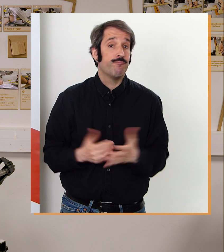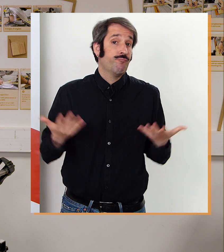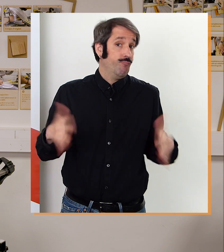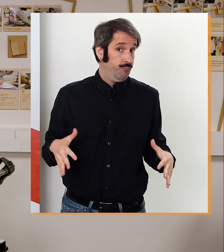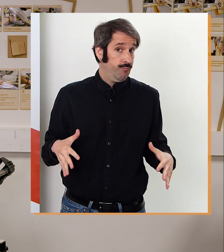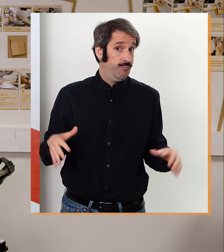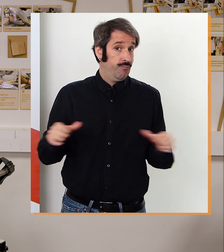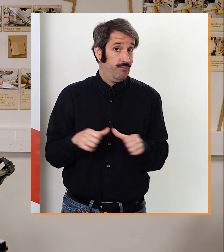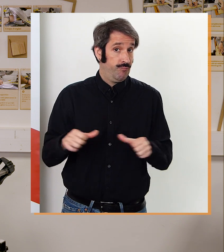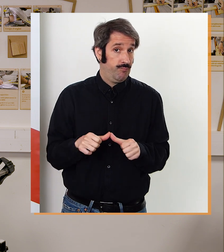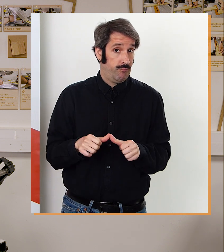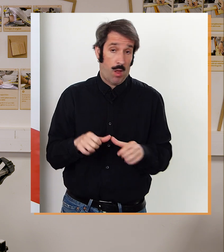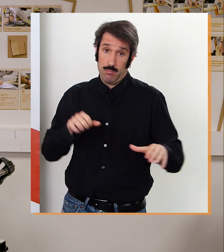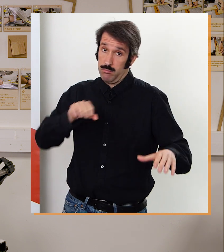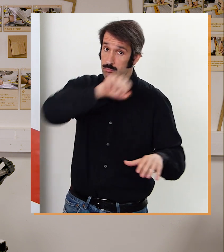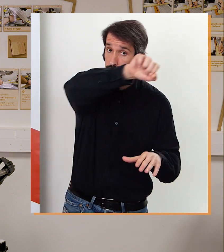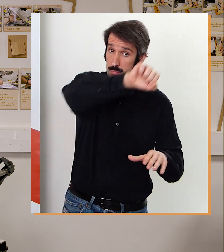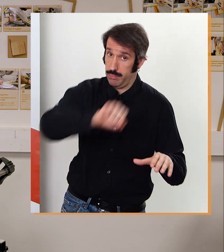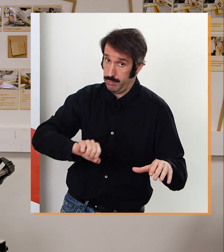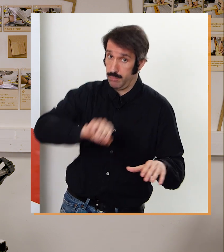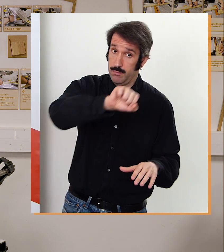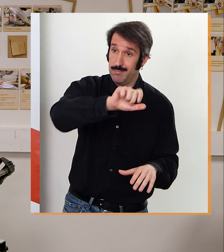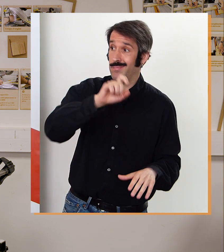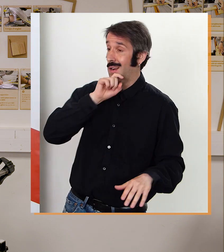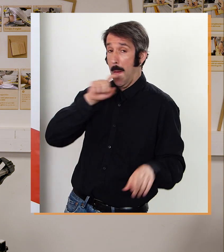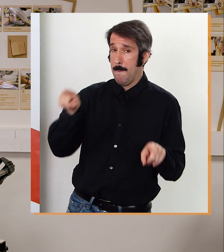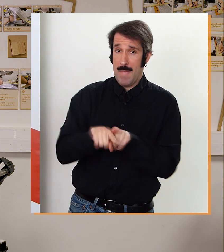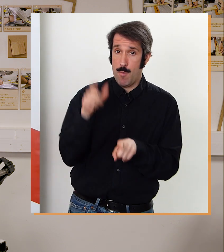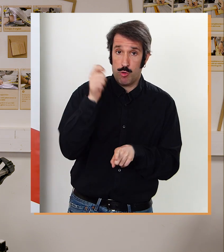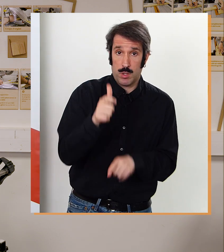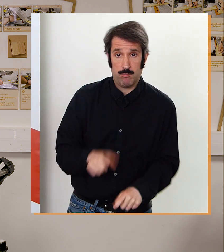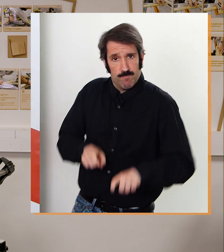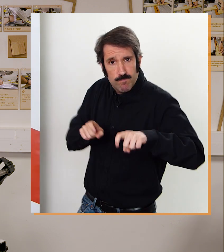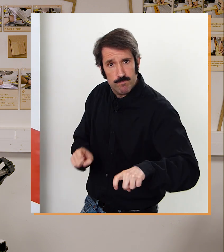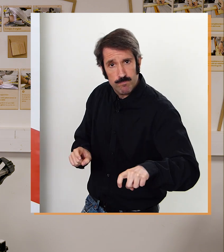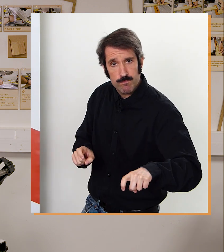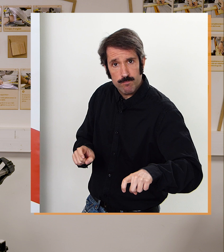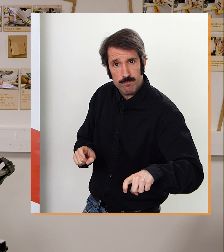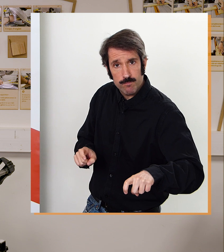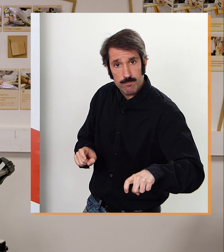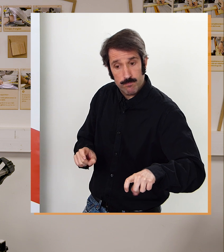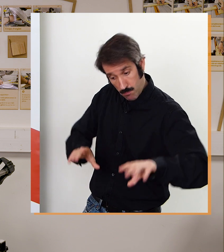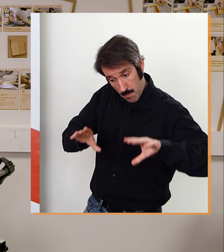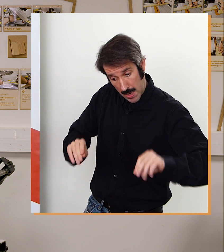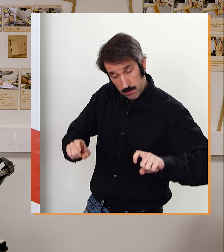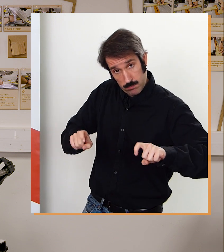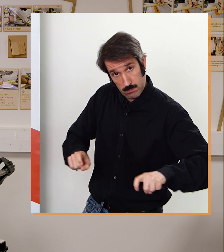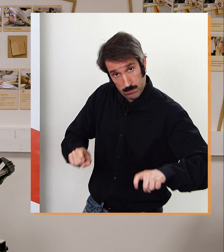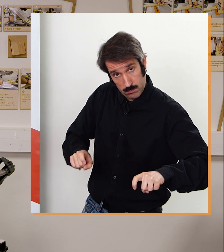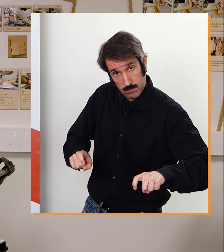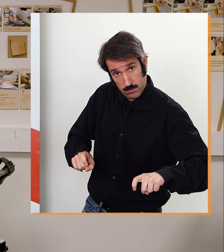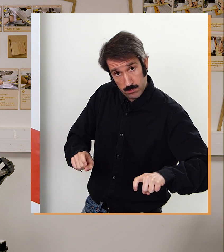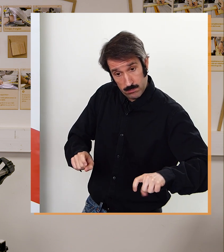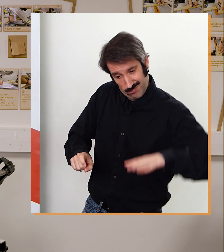Une fois ceci fait, il vous suffira d'usiner. Même chose que tout à l'heure, au niveau du positionnement. On se positionne bien sur ses